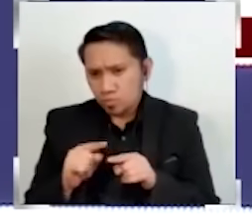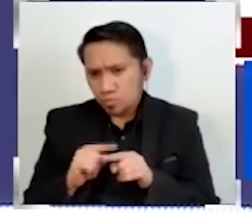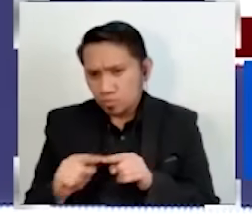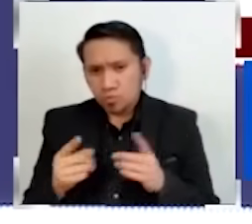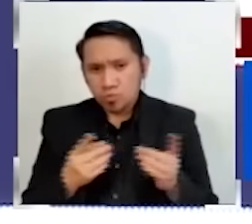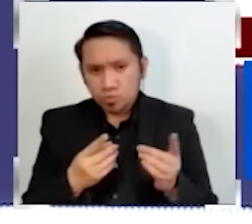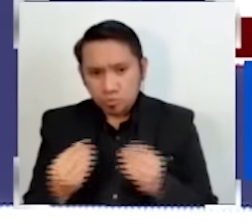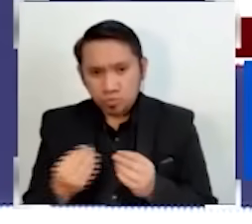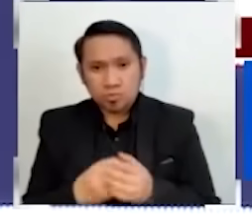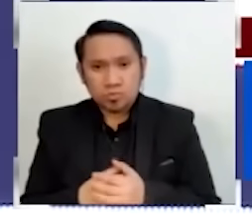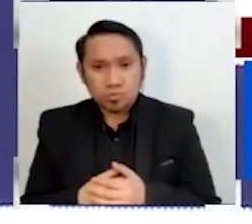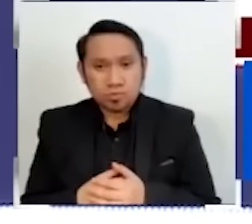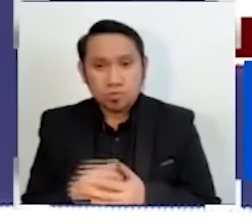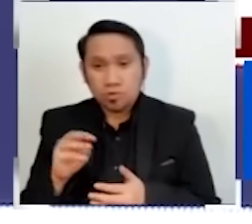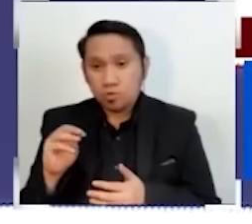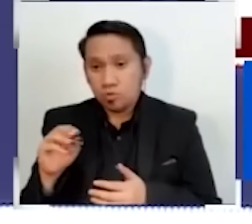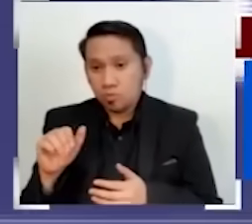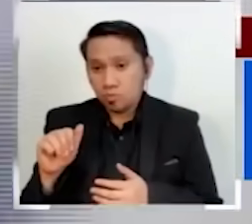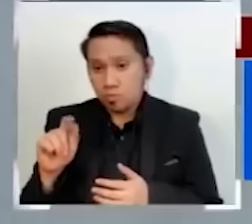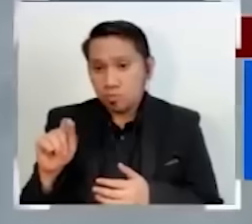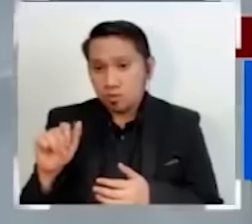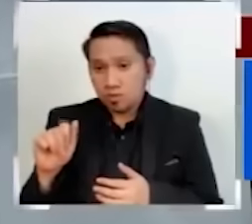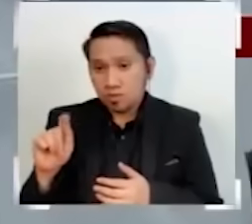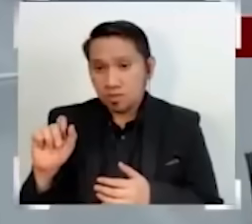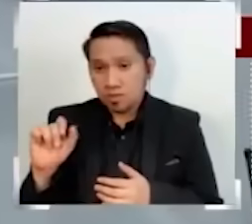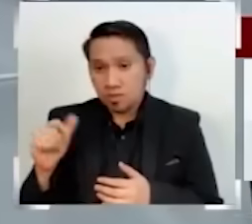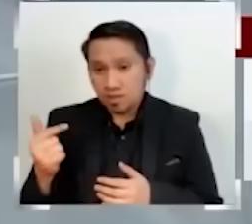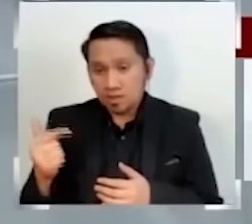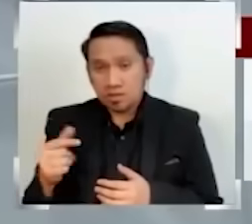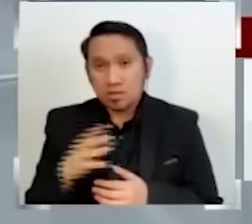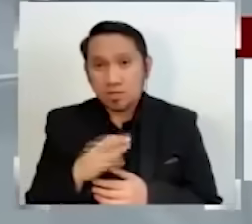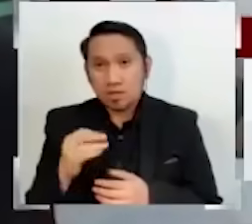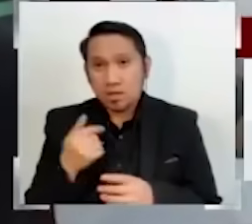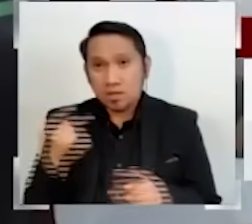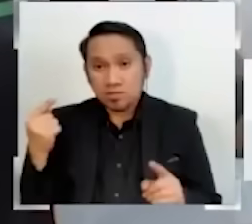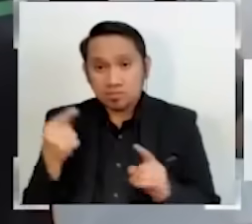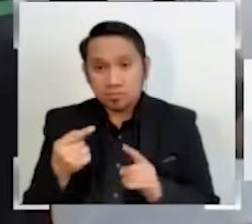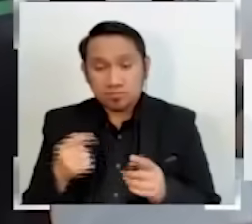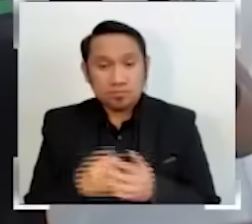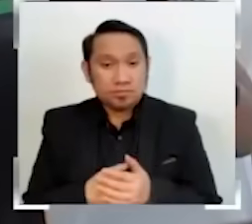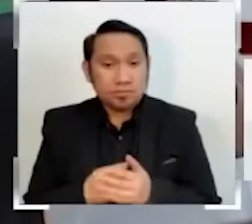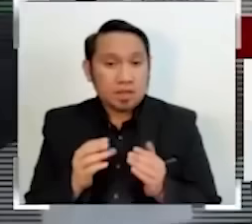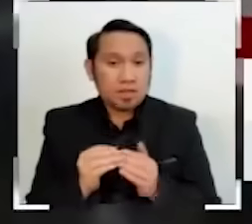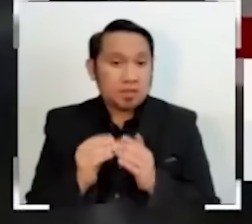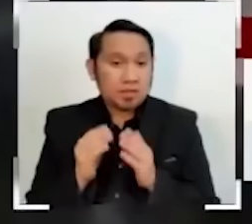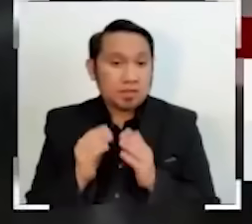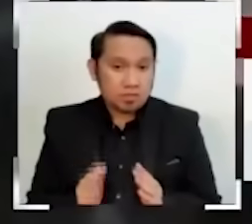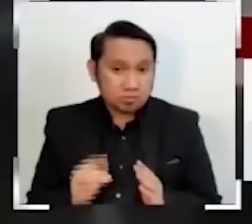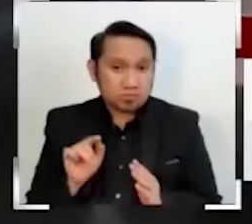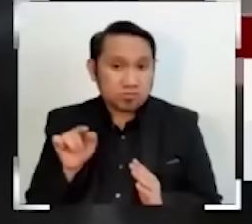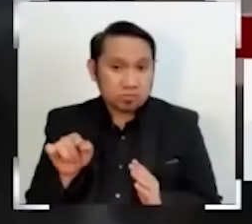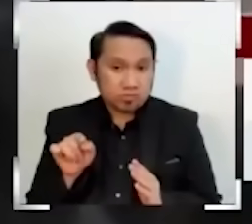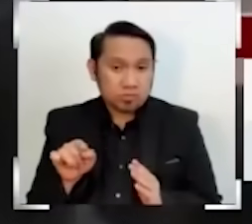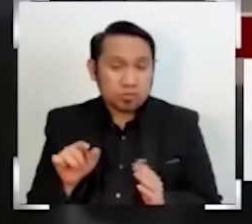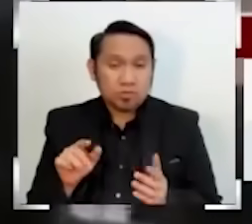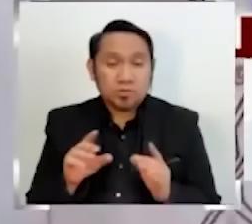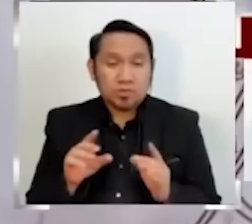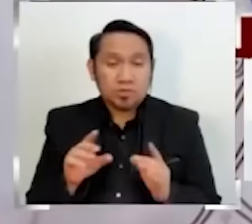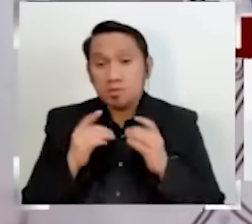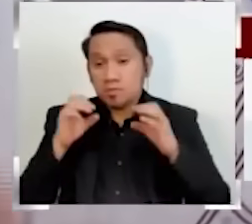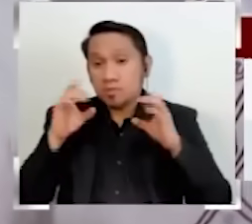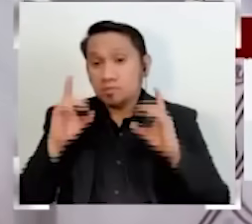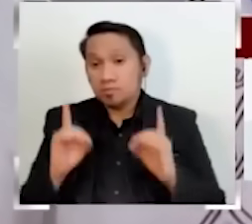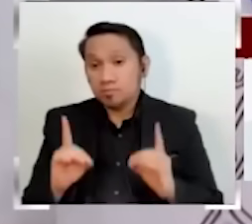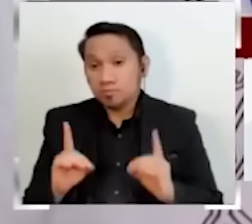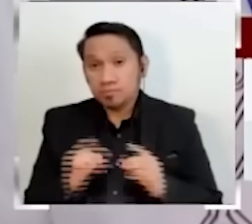matatag agenda, yung curriculum and other reforms. Ang mga pinuno ng Committee on Basic Education sa Senado at Kamara naman, ipinuntong